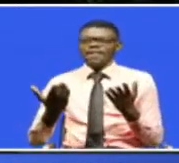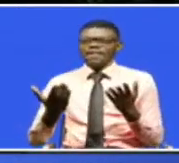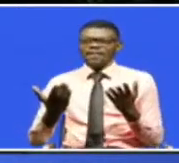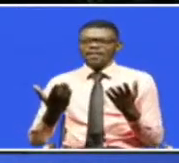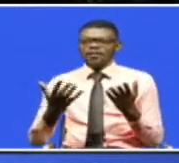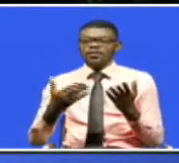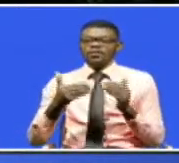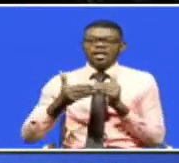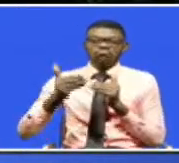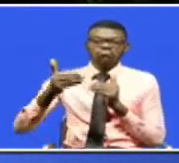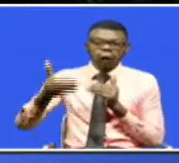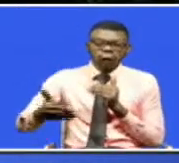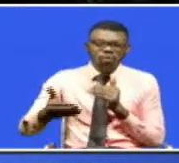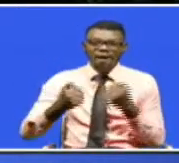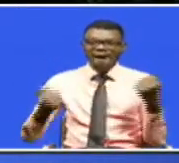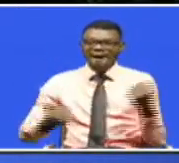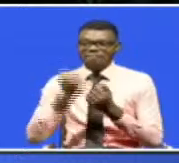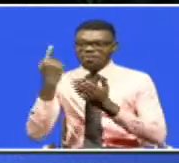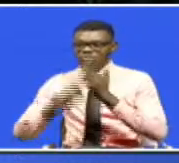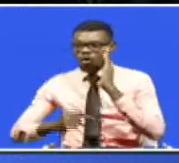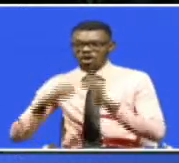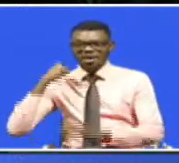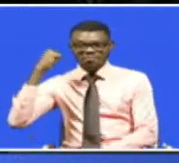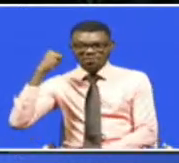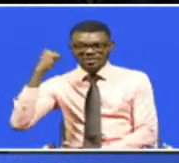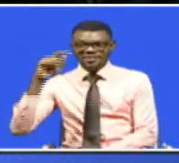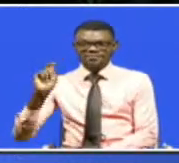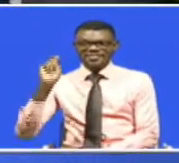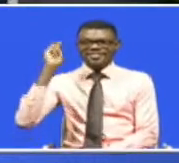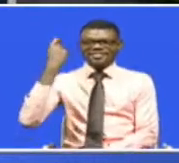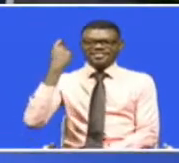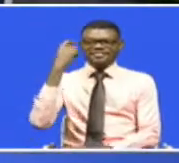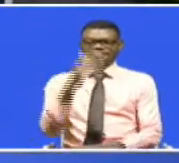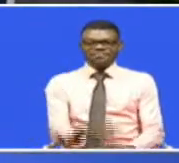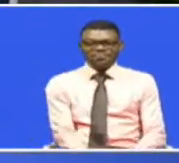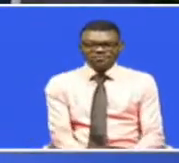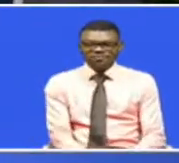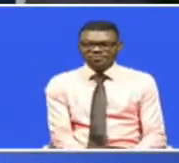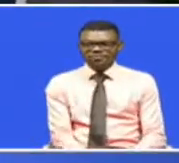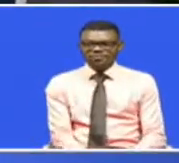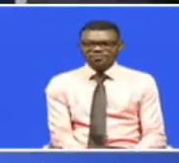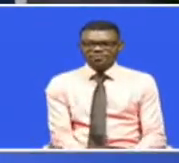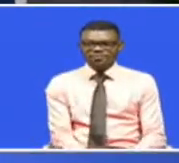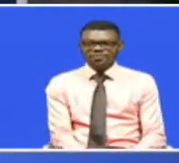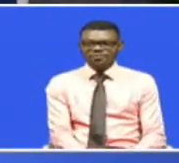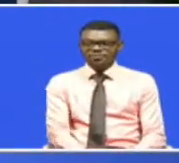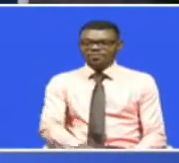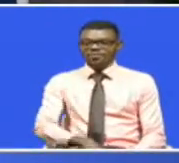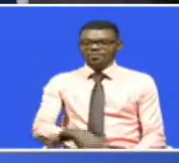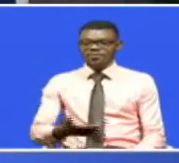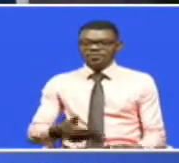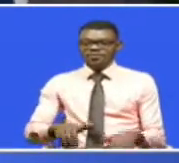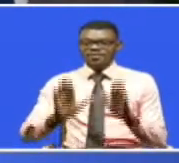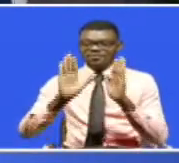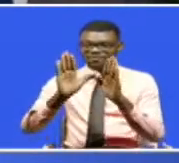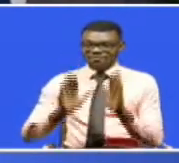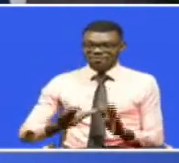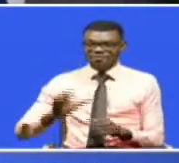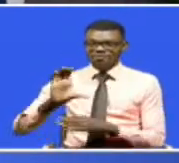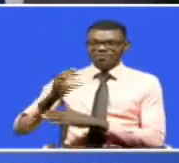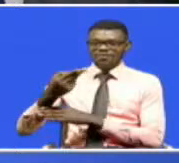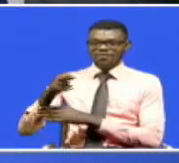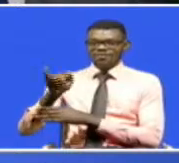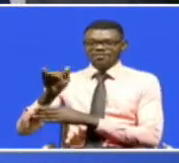ni mwelekeo upi ambayo siasa hizi zitachukua, Zubeida. Naam, bila shaka umeibua masuala nyeti sana. Ni mwanahabari wetu Chris